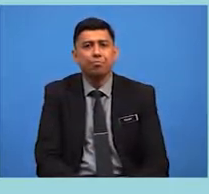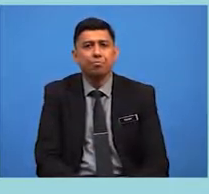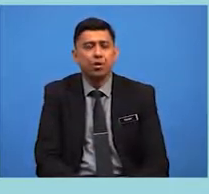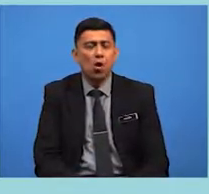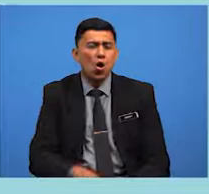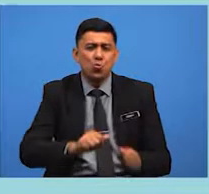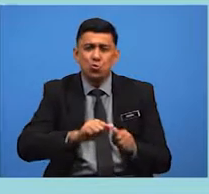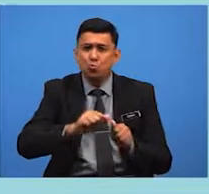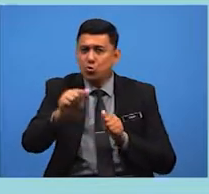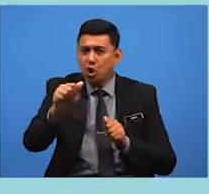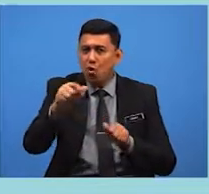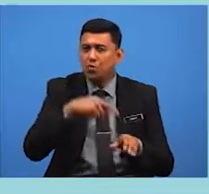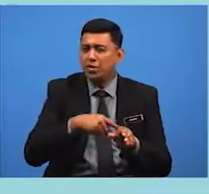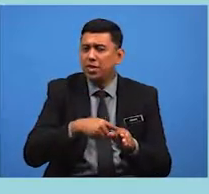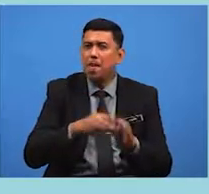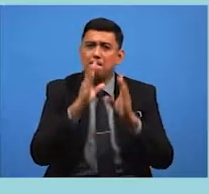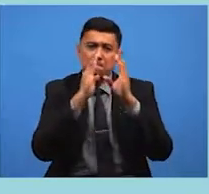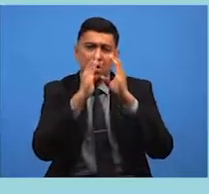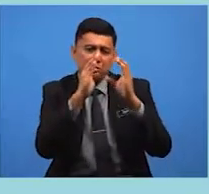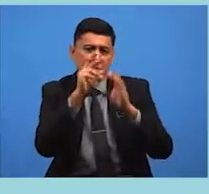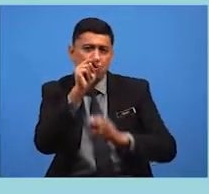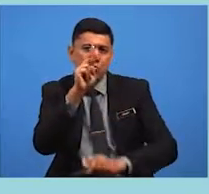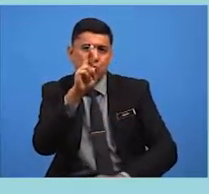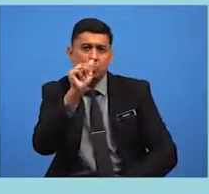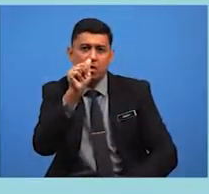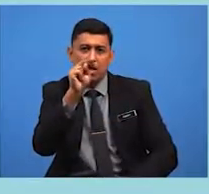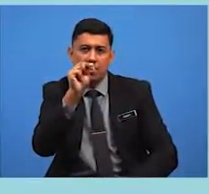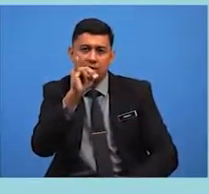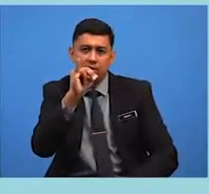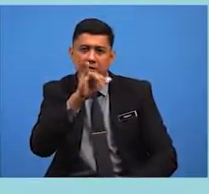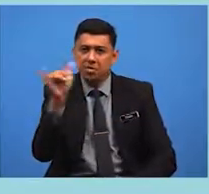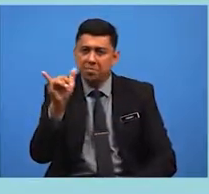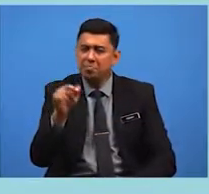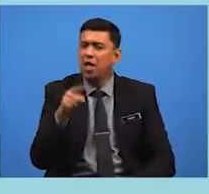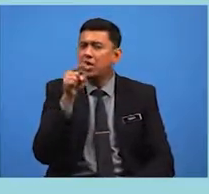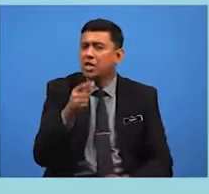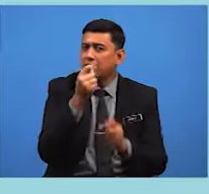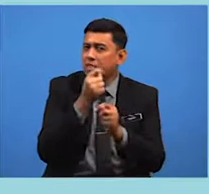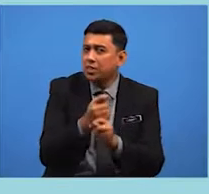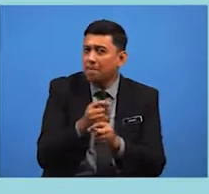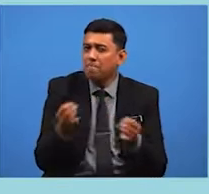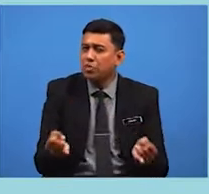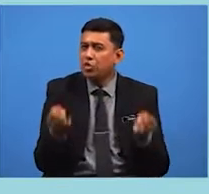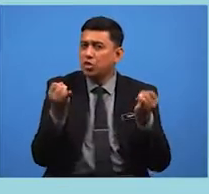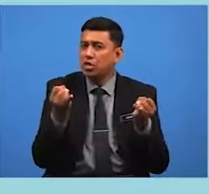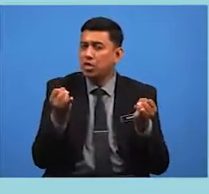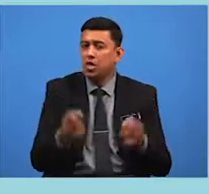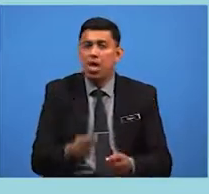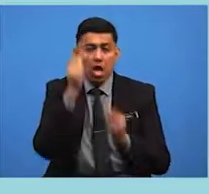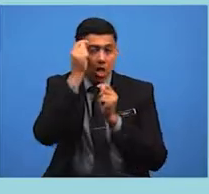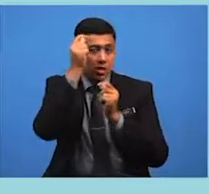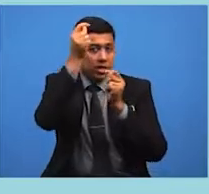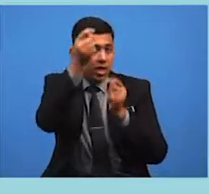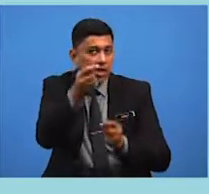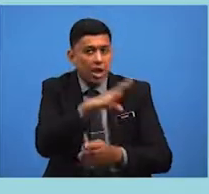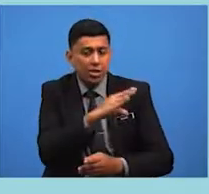Nun jauh di batas nuraninya, dia tetap menjinjing tekad dan